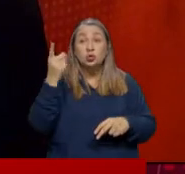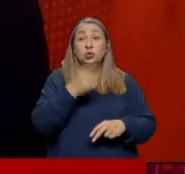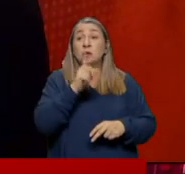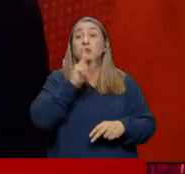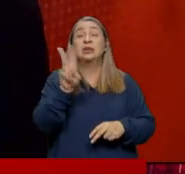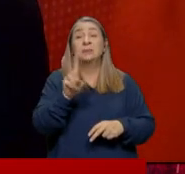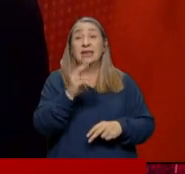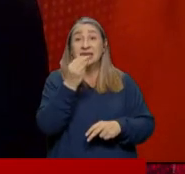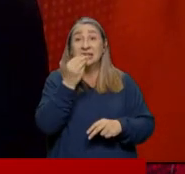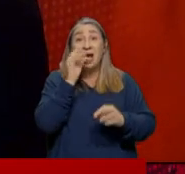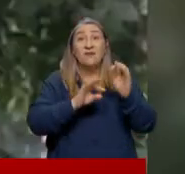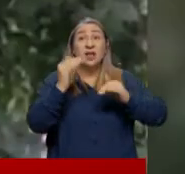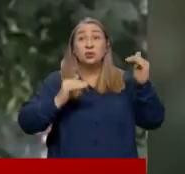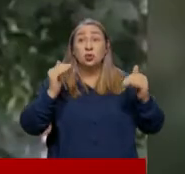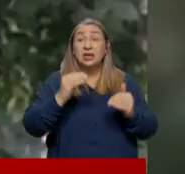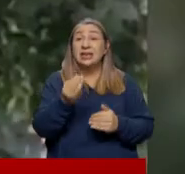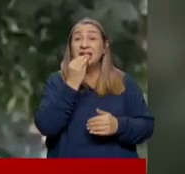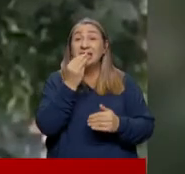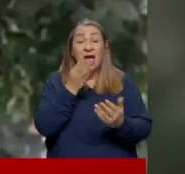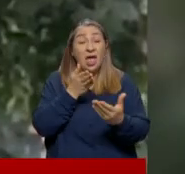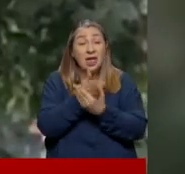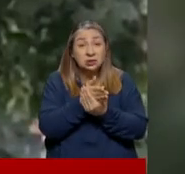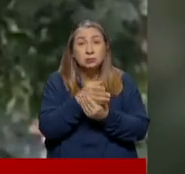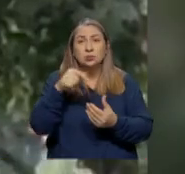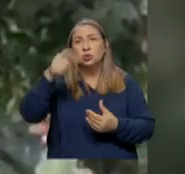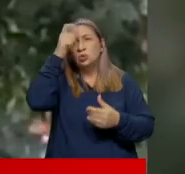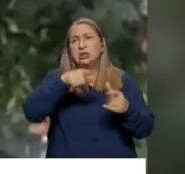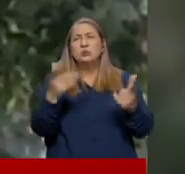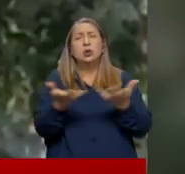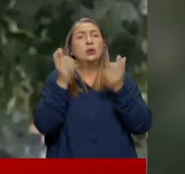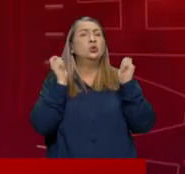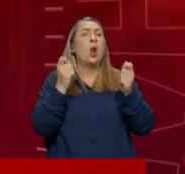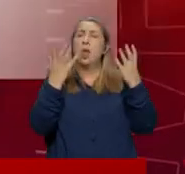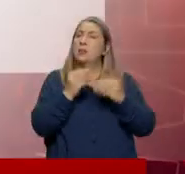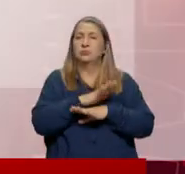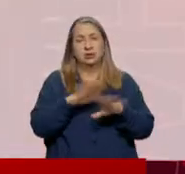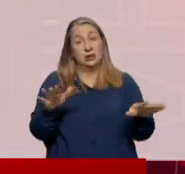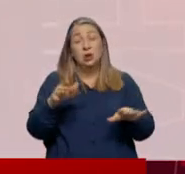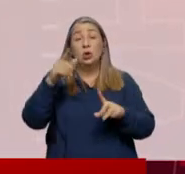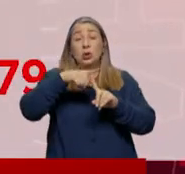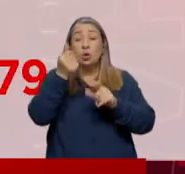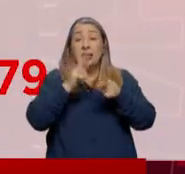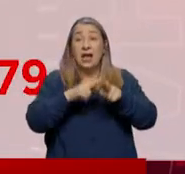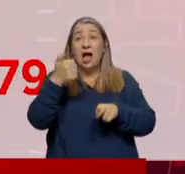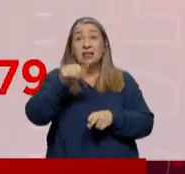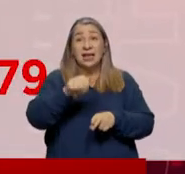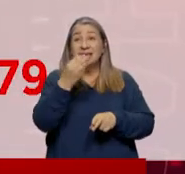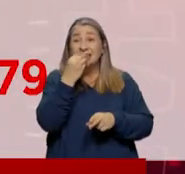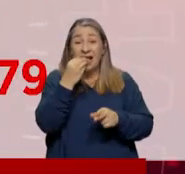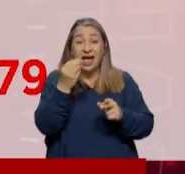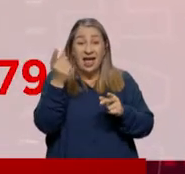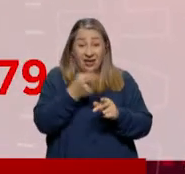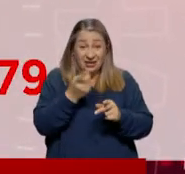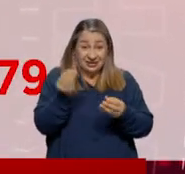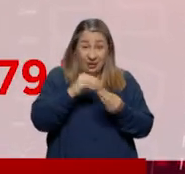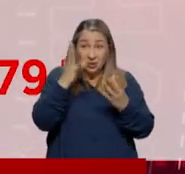120 civarında ve enflasyon gıdaya erişim bu ülkede hiç bu kadar zor olmamıştı R ertürk'ün altı aylık gıda enflasyona göre